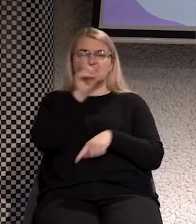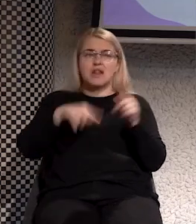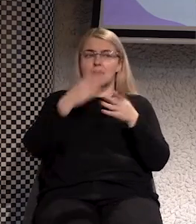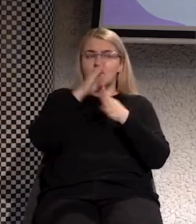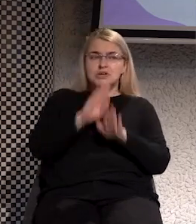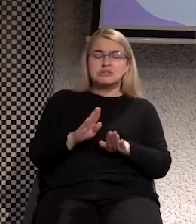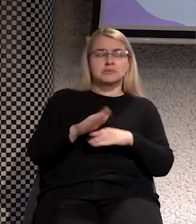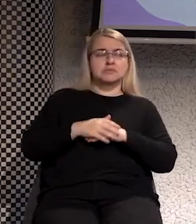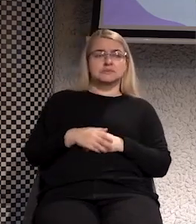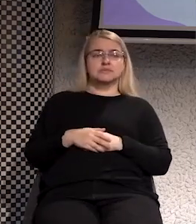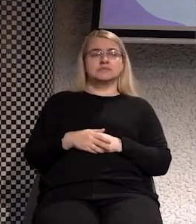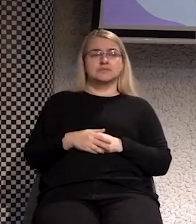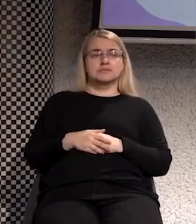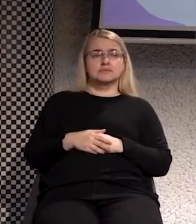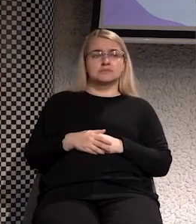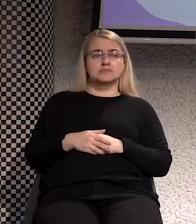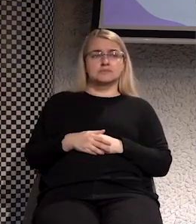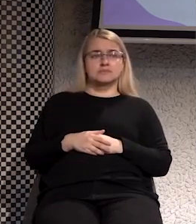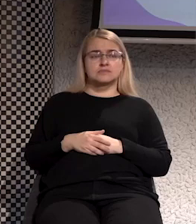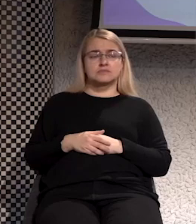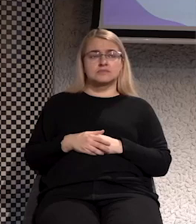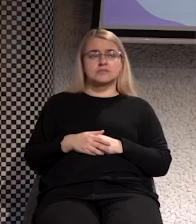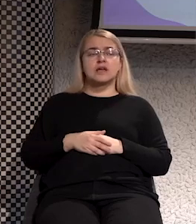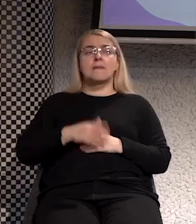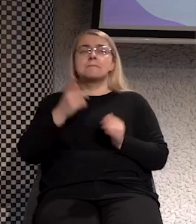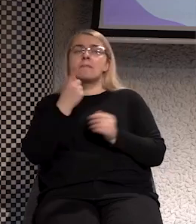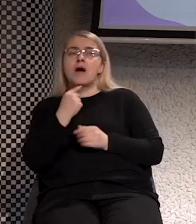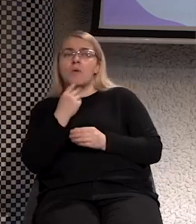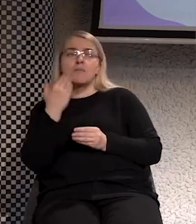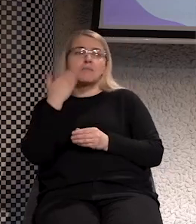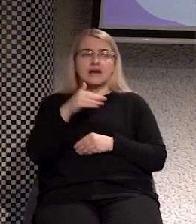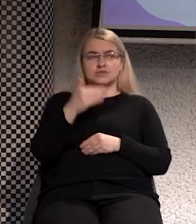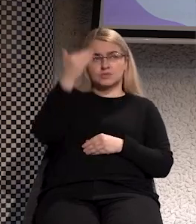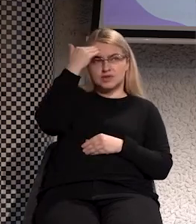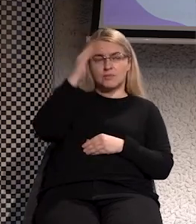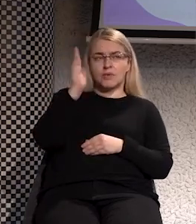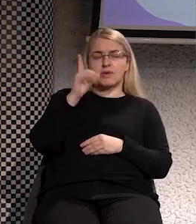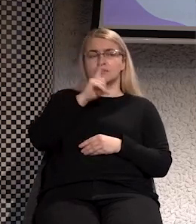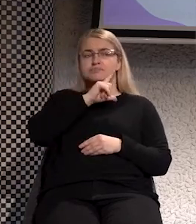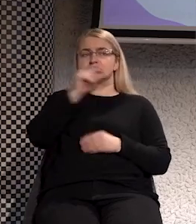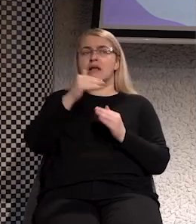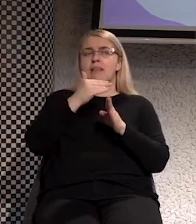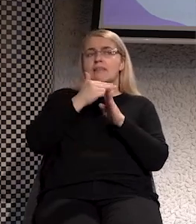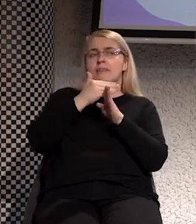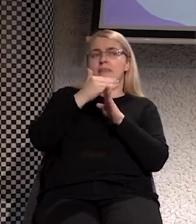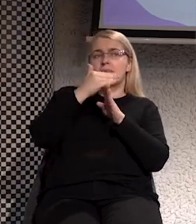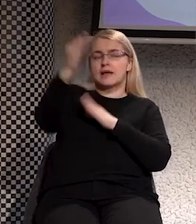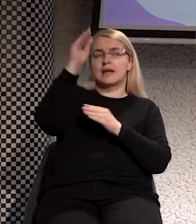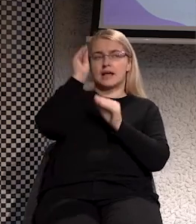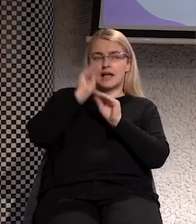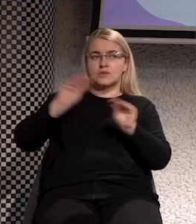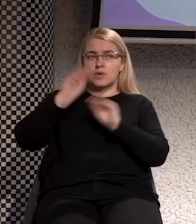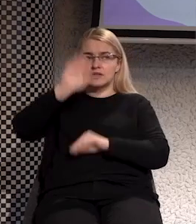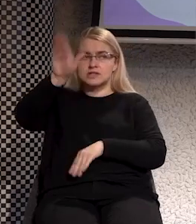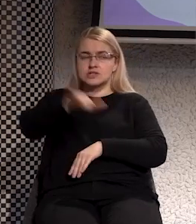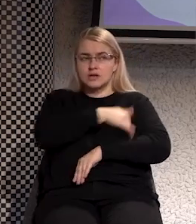albo mniej albo bardziej umiejętnie, to jakby oni potem idą do tych wyższych szczeble edukacji i czy